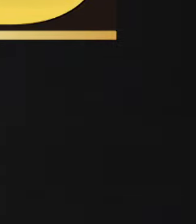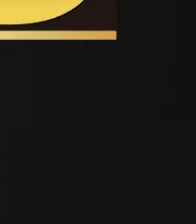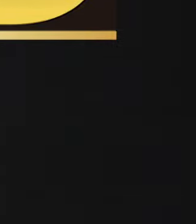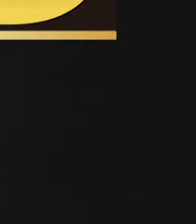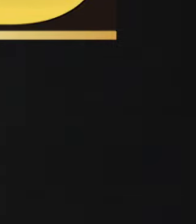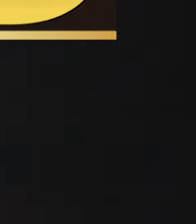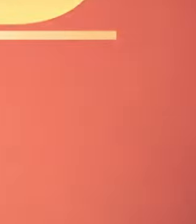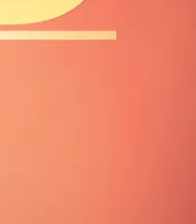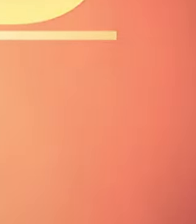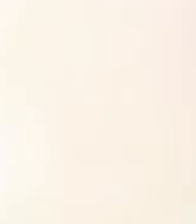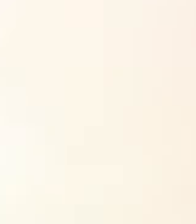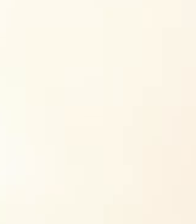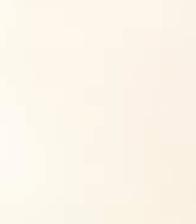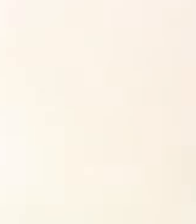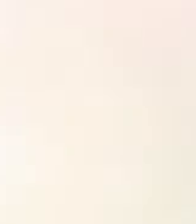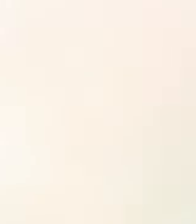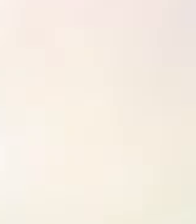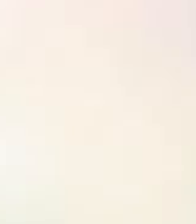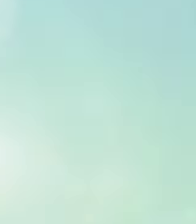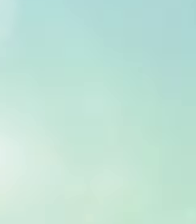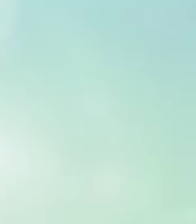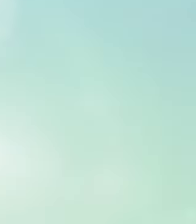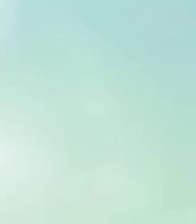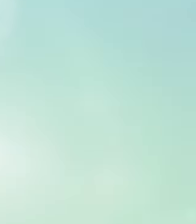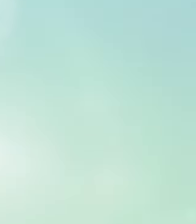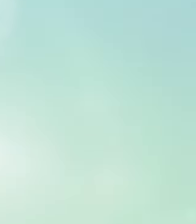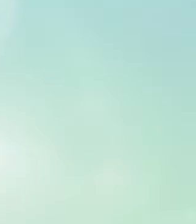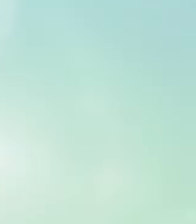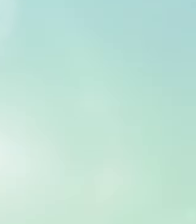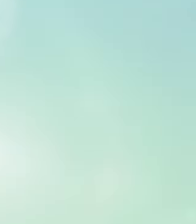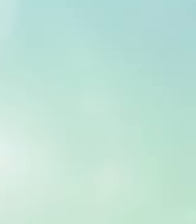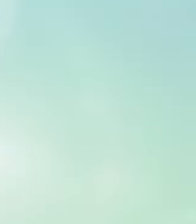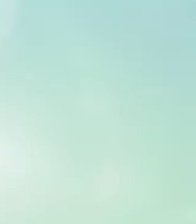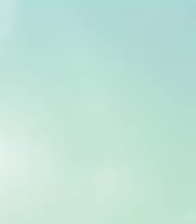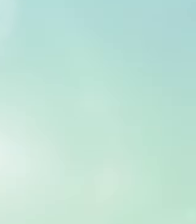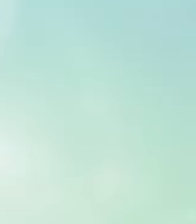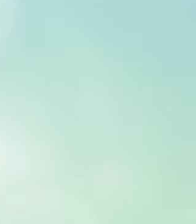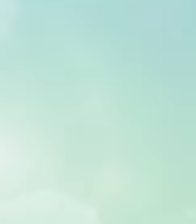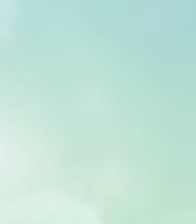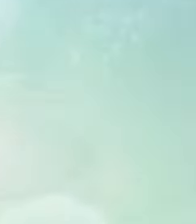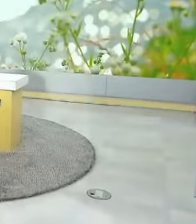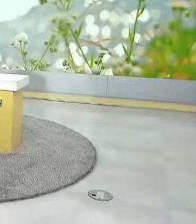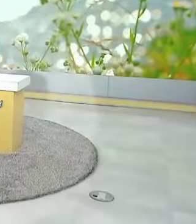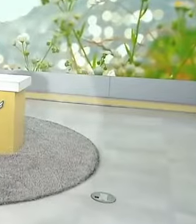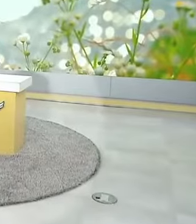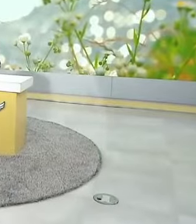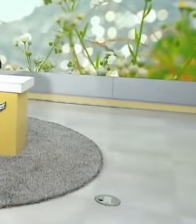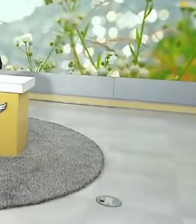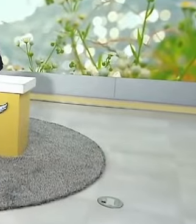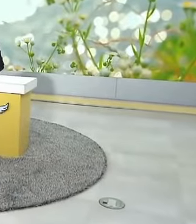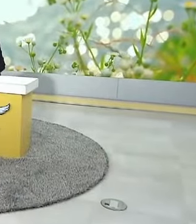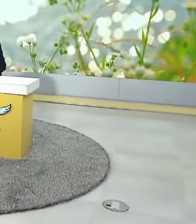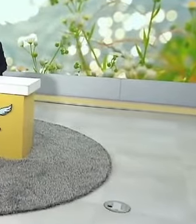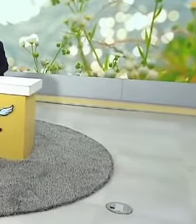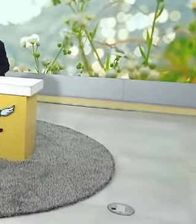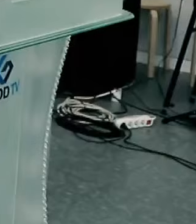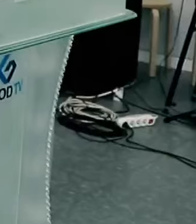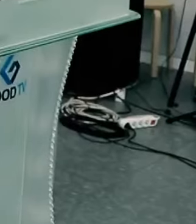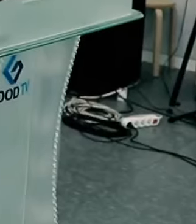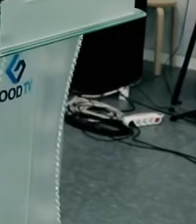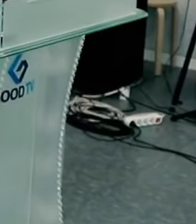1522-5221번으로 전화주세요. 안녕하세요. 예, 반갑습니다. 네, 달리다굼입니다. 안녕하세요.